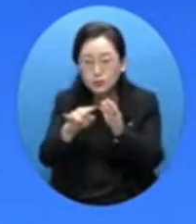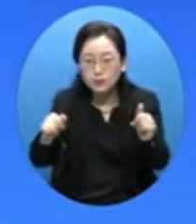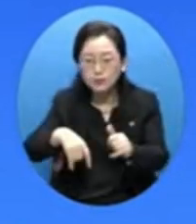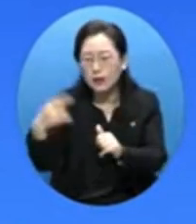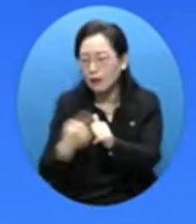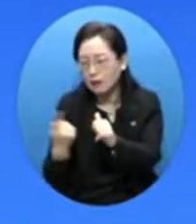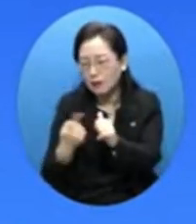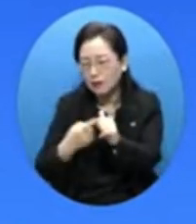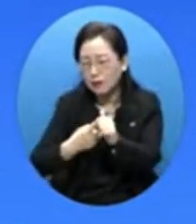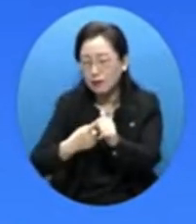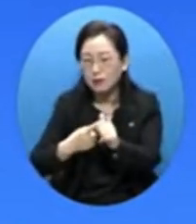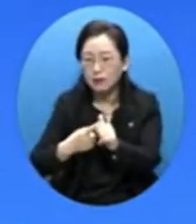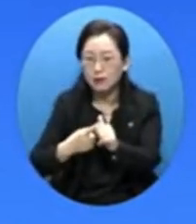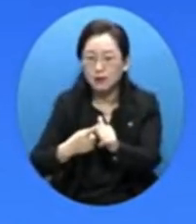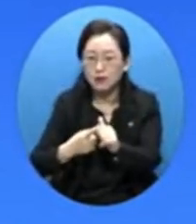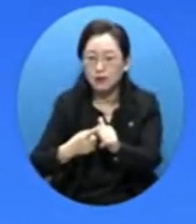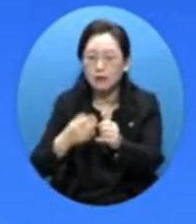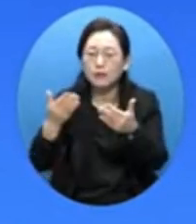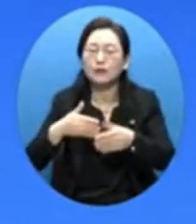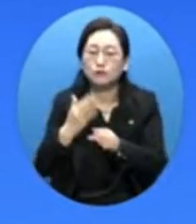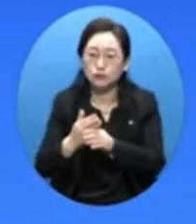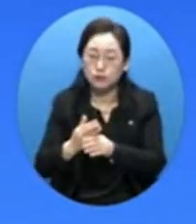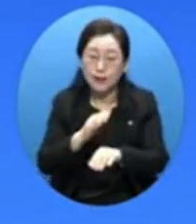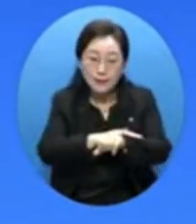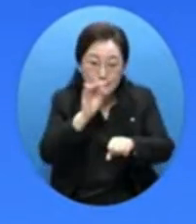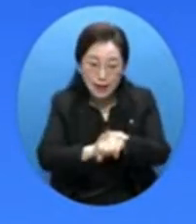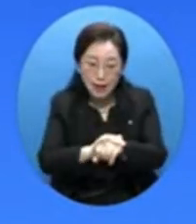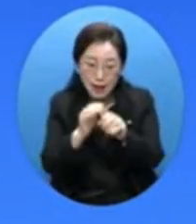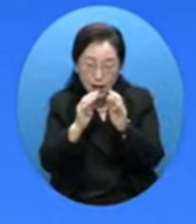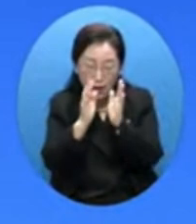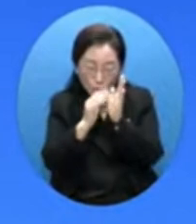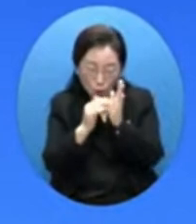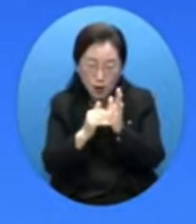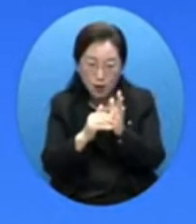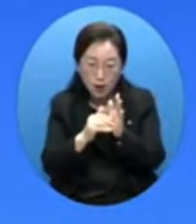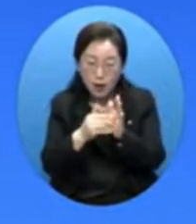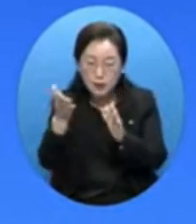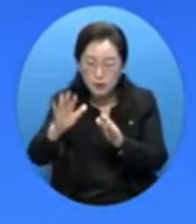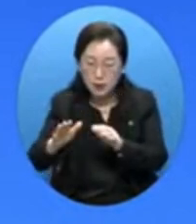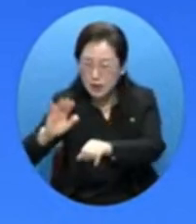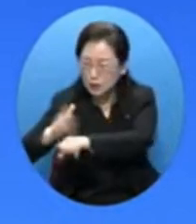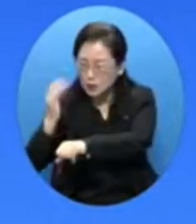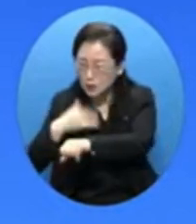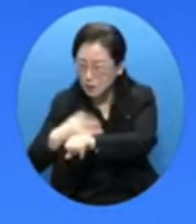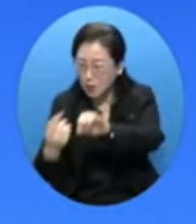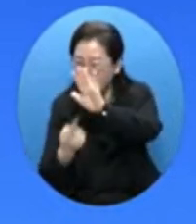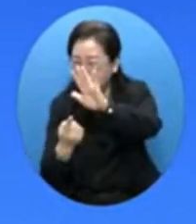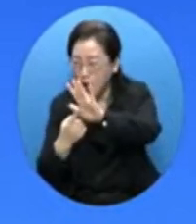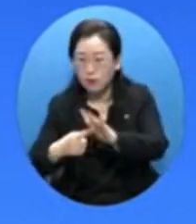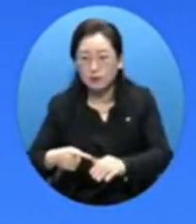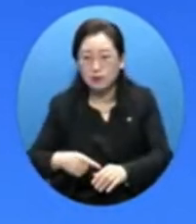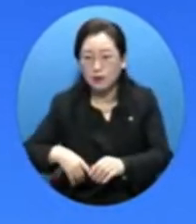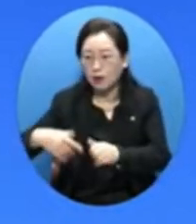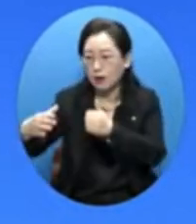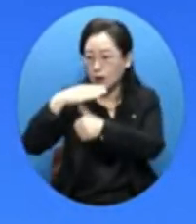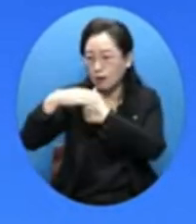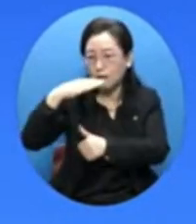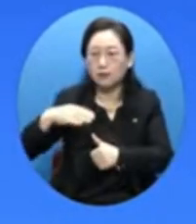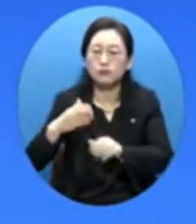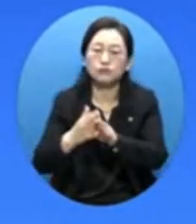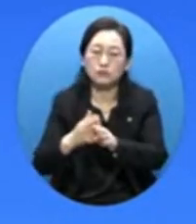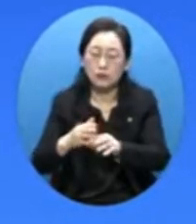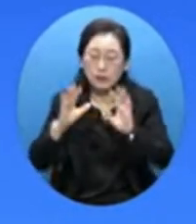당하고 있습니다. 잘하는 것이 10개 있어도 그것은 보이지 않고 잘못하는 것이 자꾸 드러나서 사람들에게 공격을 받습니다. 우리가 회개해야